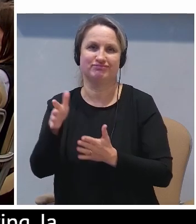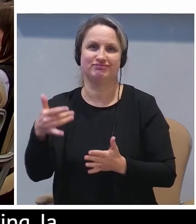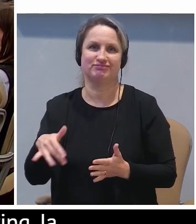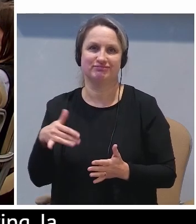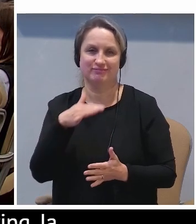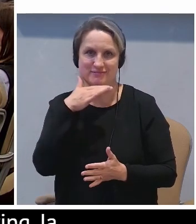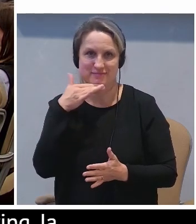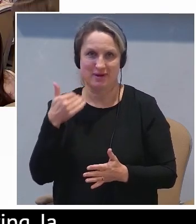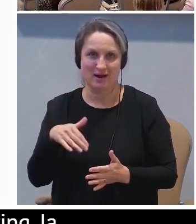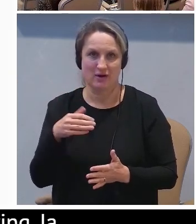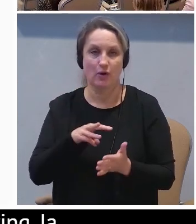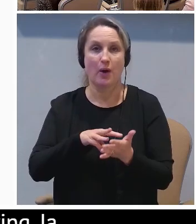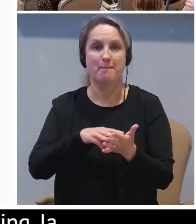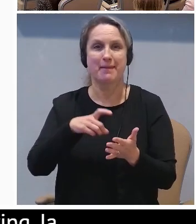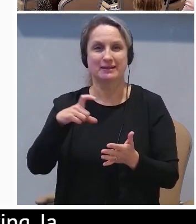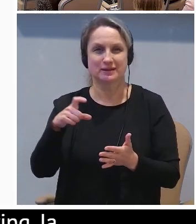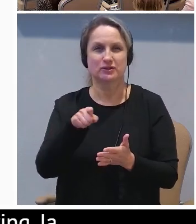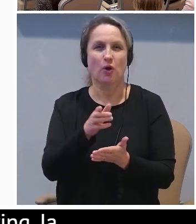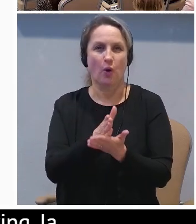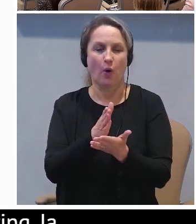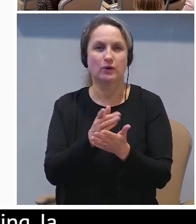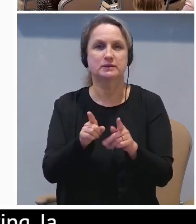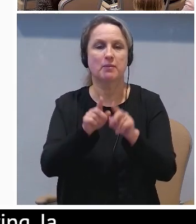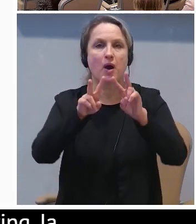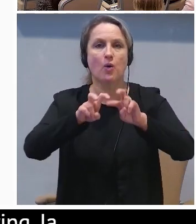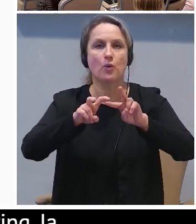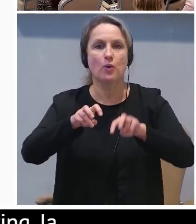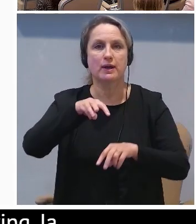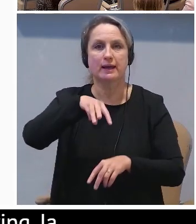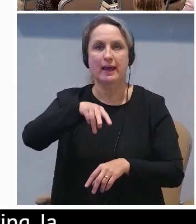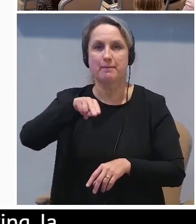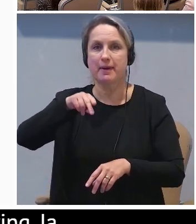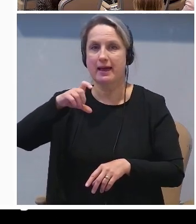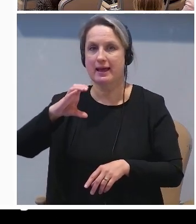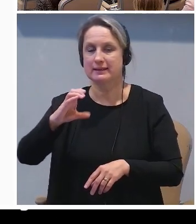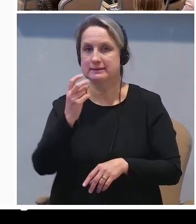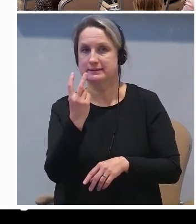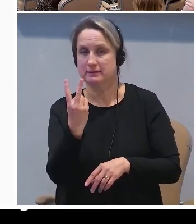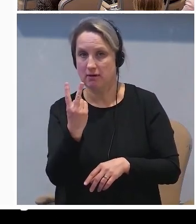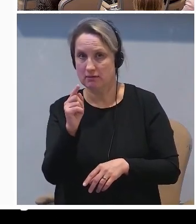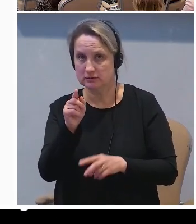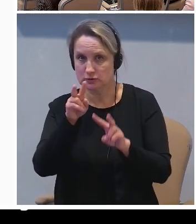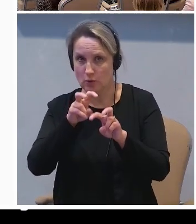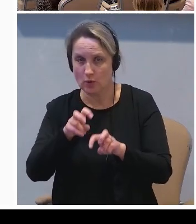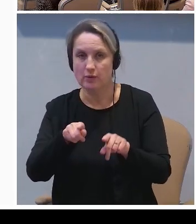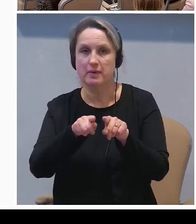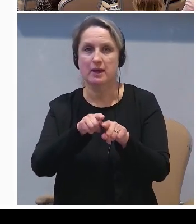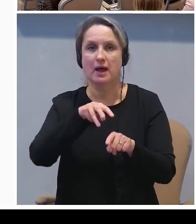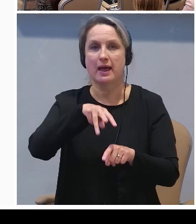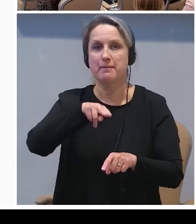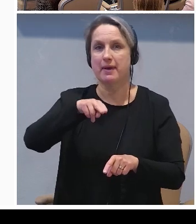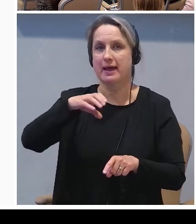Manchesteris on meil ka kliiniline uuring MPS 2 raviks. Samuti on meil ravi MPS 3 ja